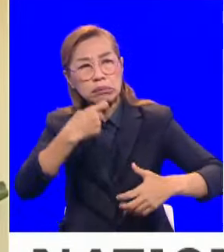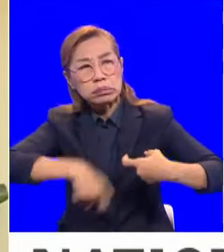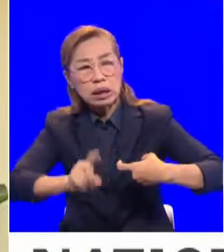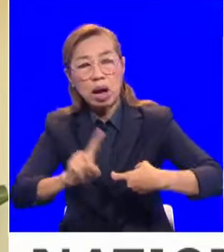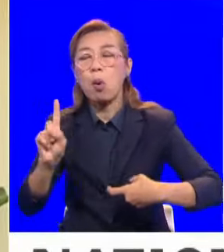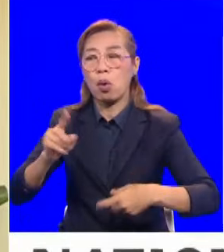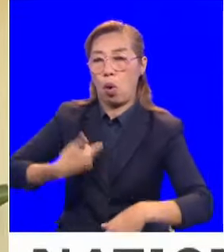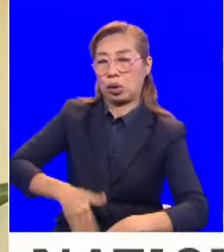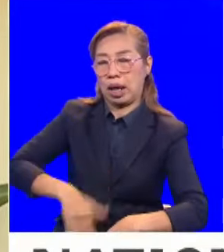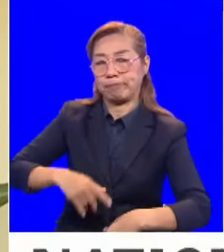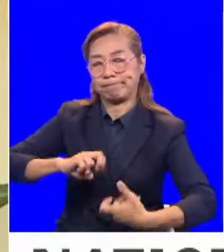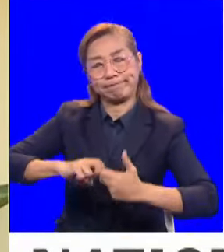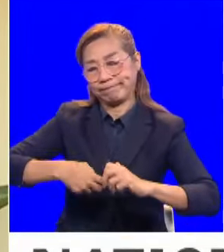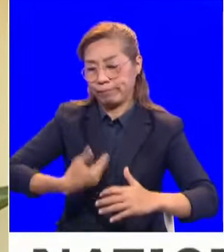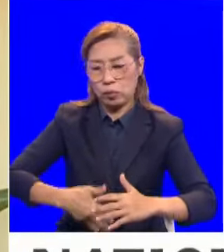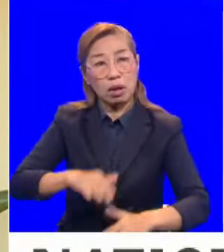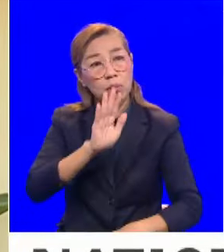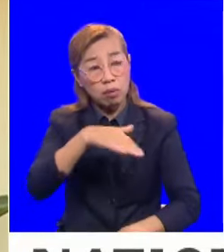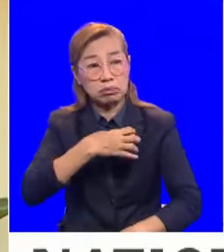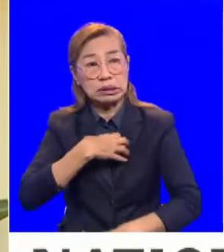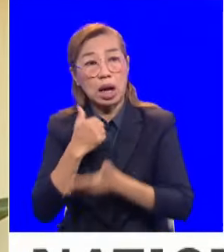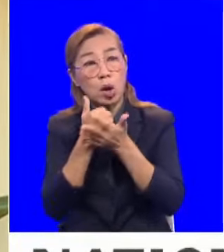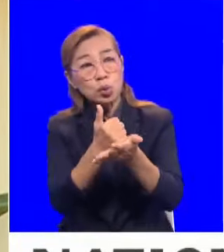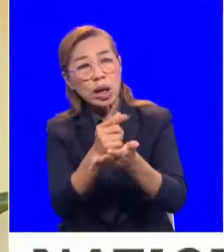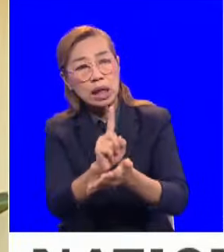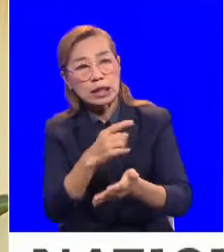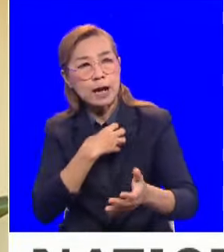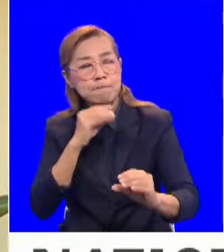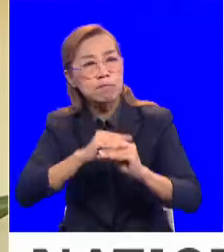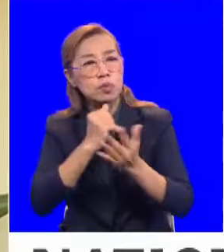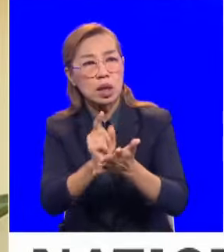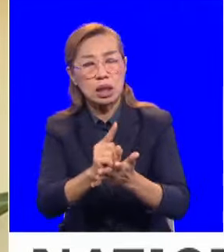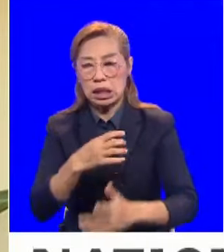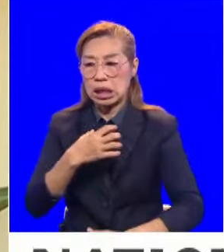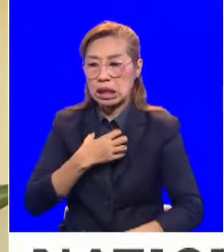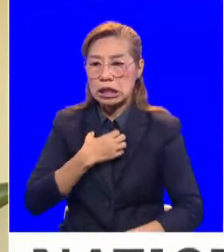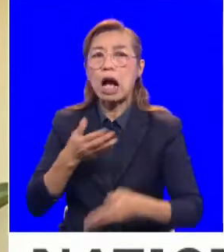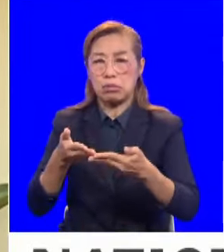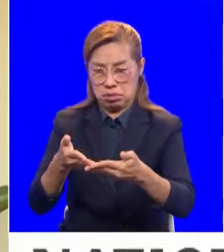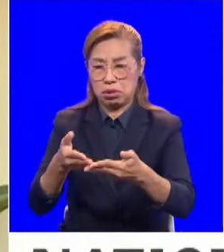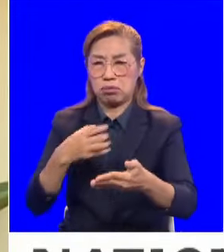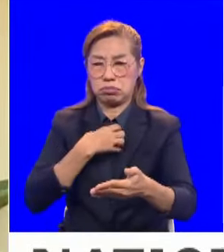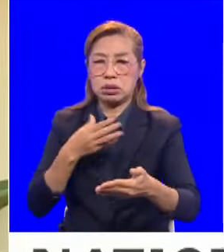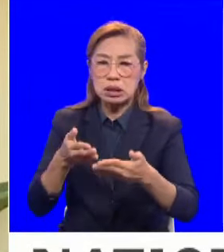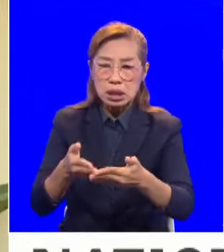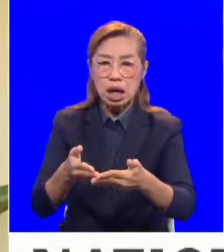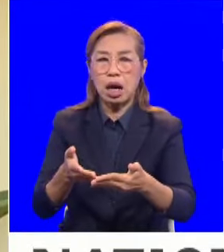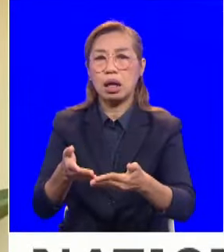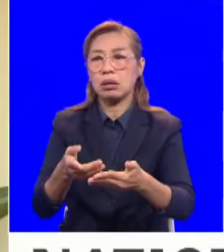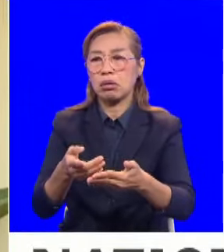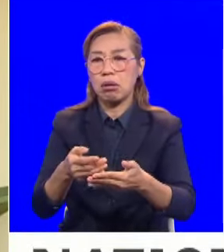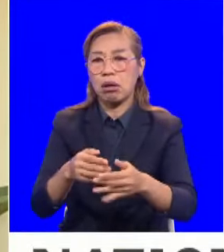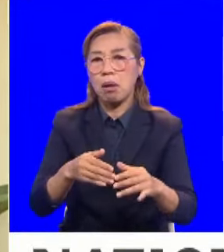างเง ี้ ย ยังต้องการความช่วยเหลือจากตรงไหนยังไงบ้าง ต้องการพวกเรืออะไรครับนำไปเข้าห้